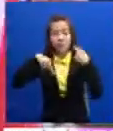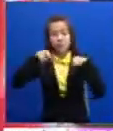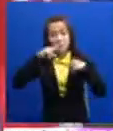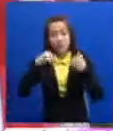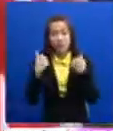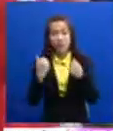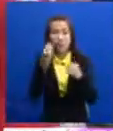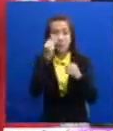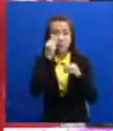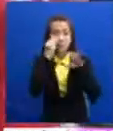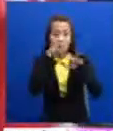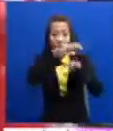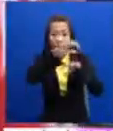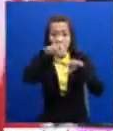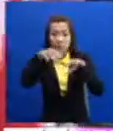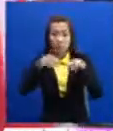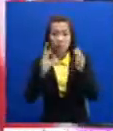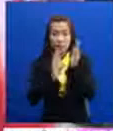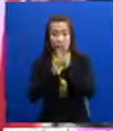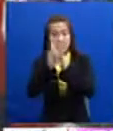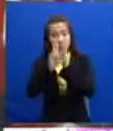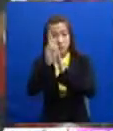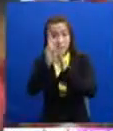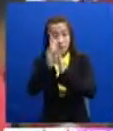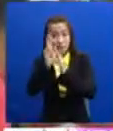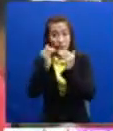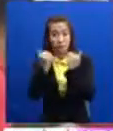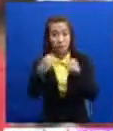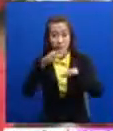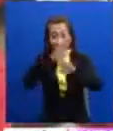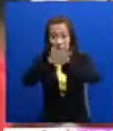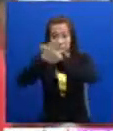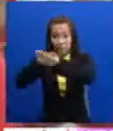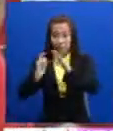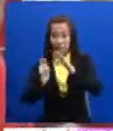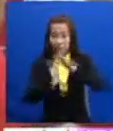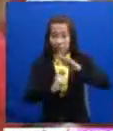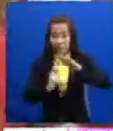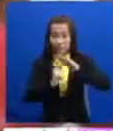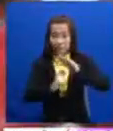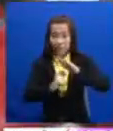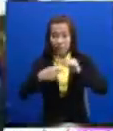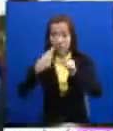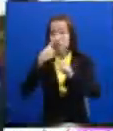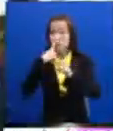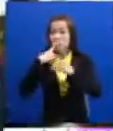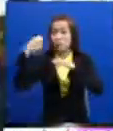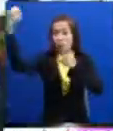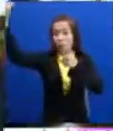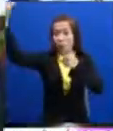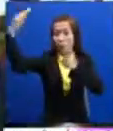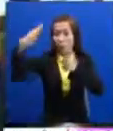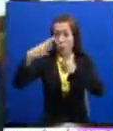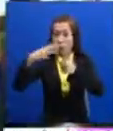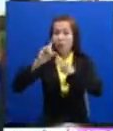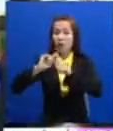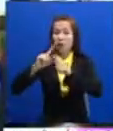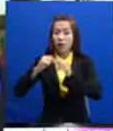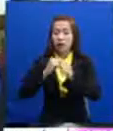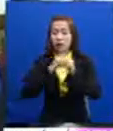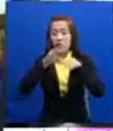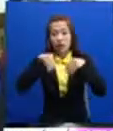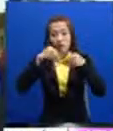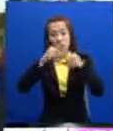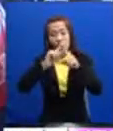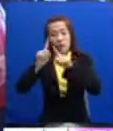คุณครูบ้านสันโค้งเชียงรายจรูญราษฎร์จังหวัดเชียงรายนำเด็กนักเรียนระดับชั้นอนุบาลออกมายืนกลางแดดและออกกำลังกายเพื่อบรรเทาความหนาว